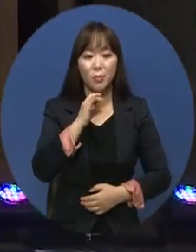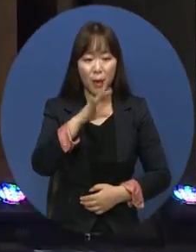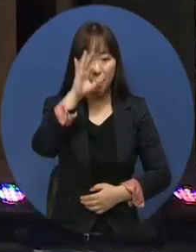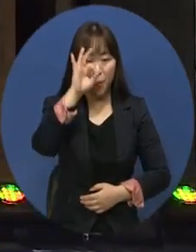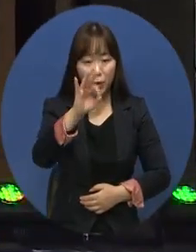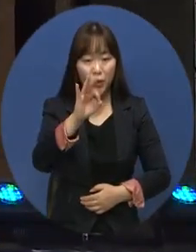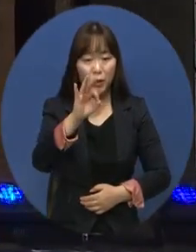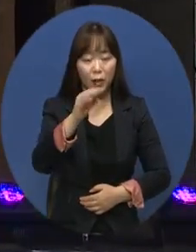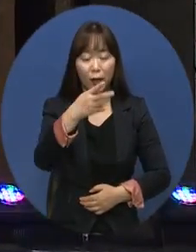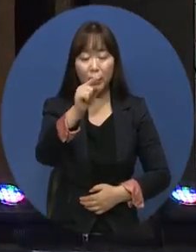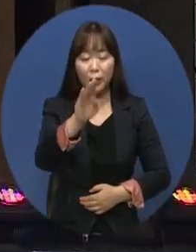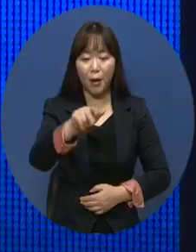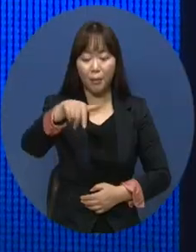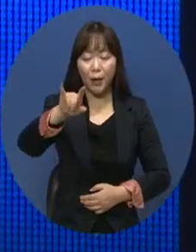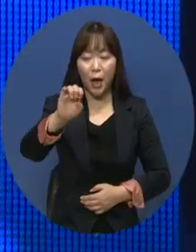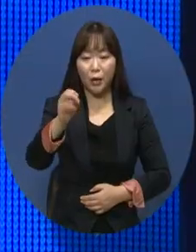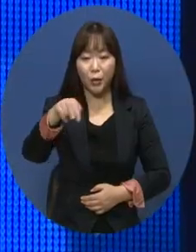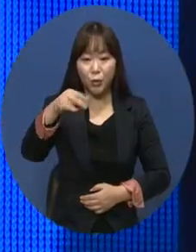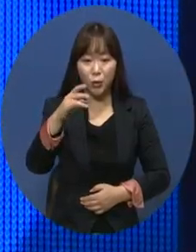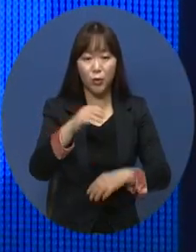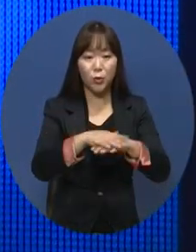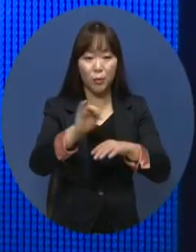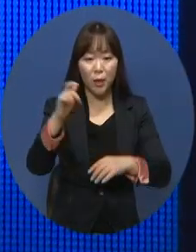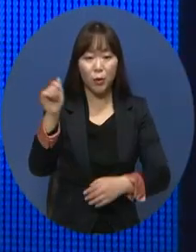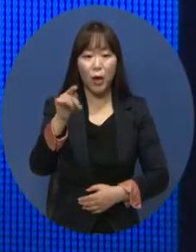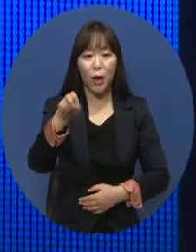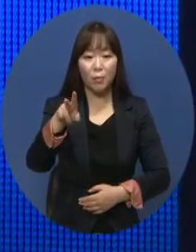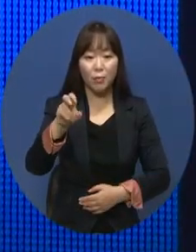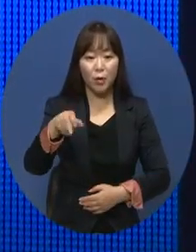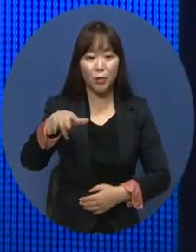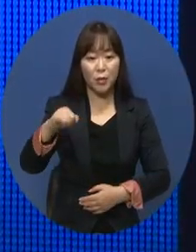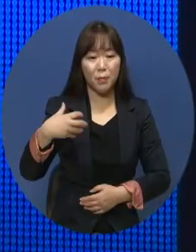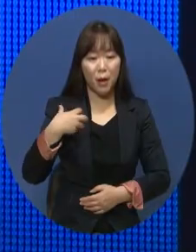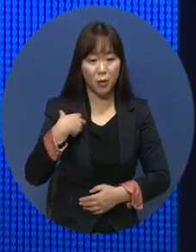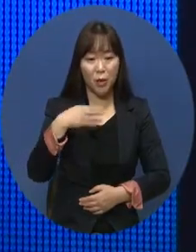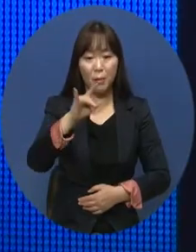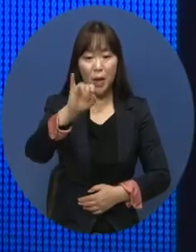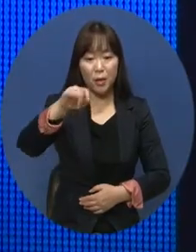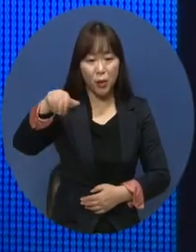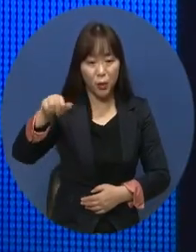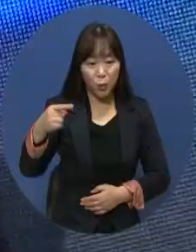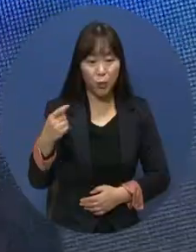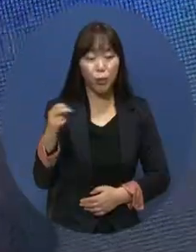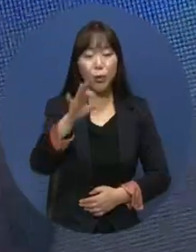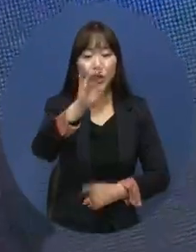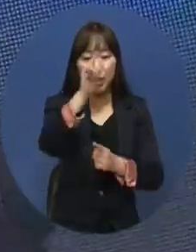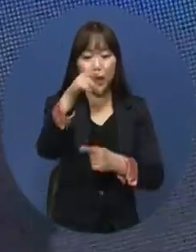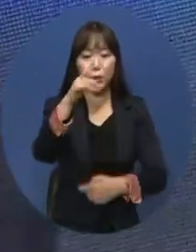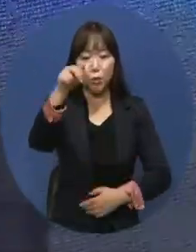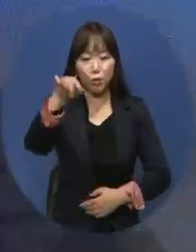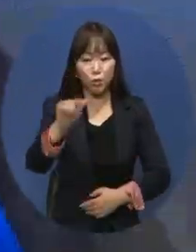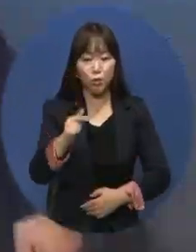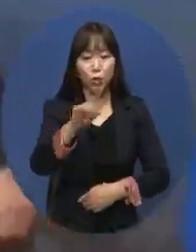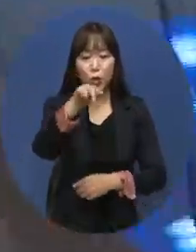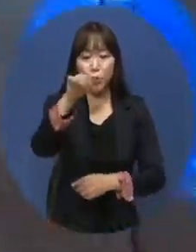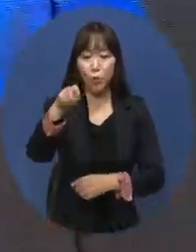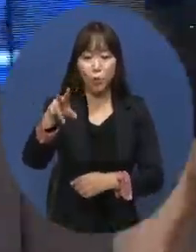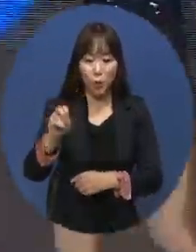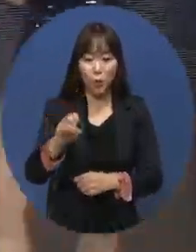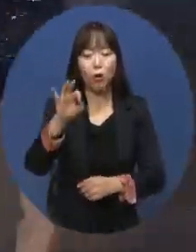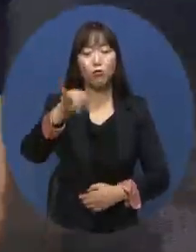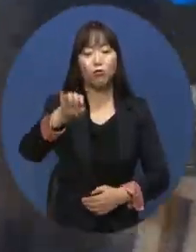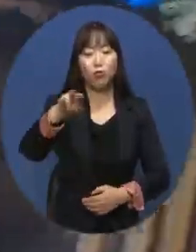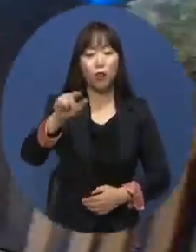있는 탑 가요쇼는 손빈과 함영지의 진행으로 베이로, 이동준, 소명, 우연희